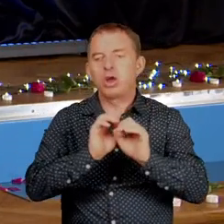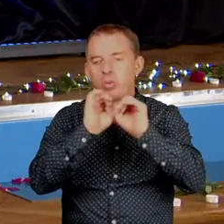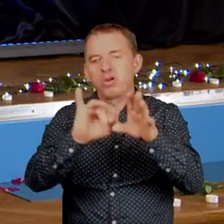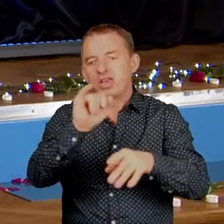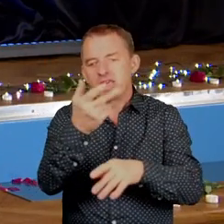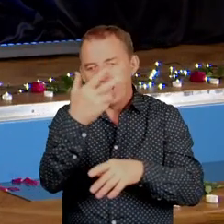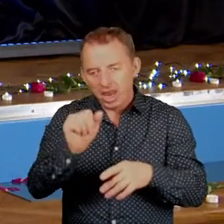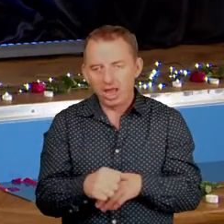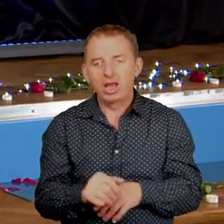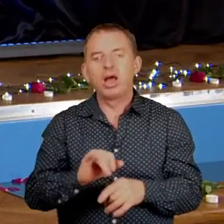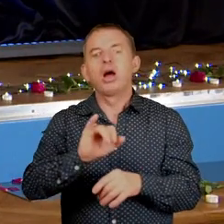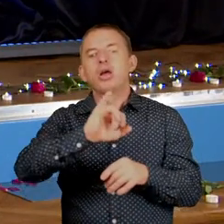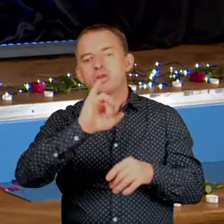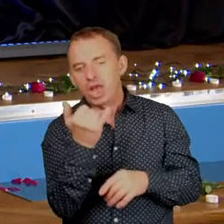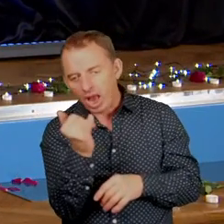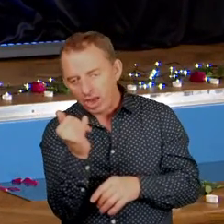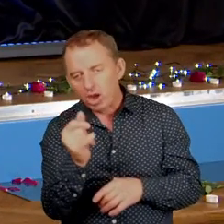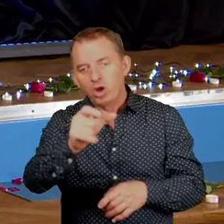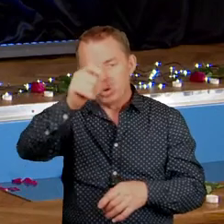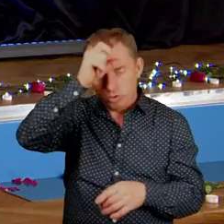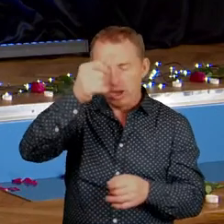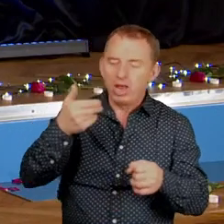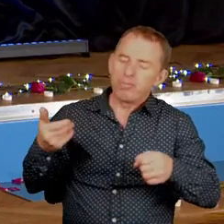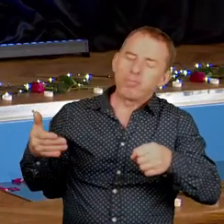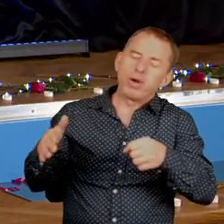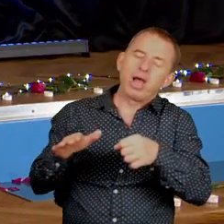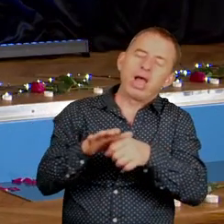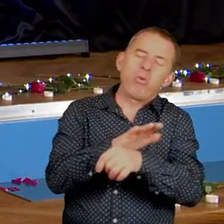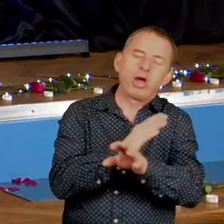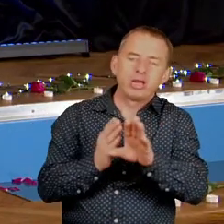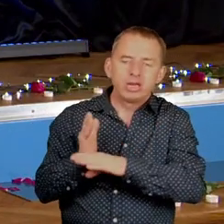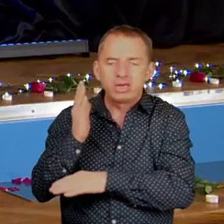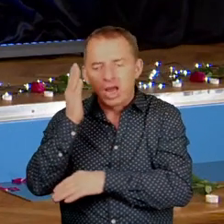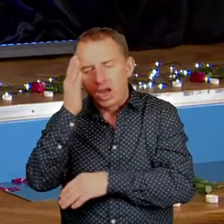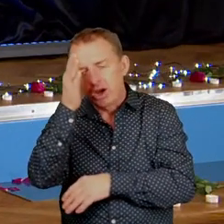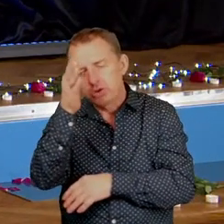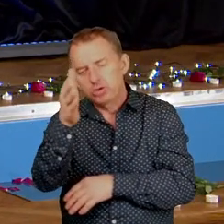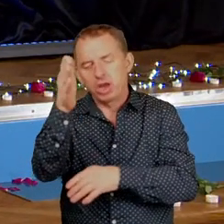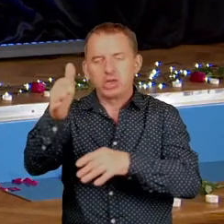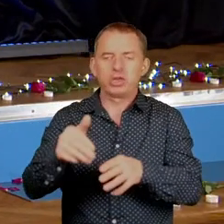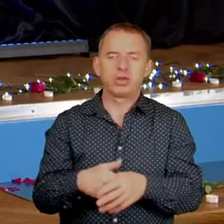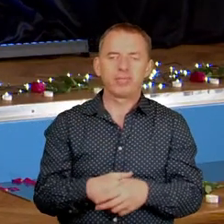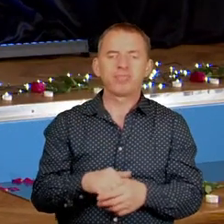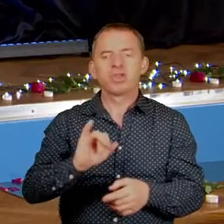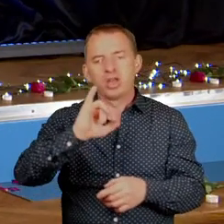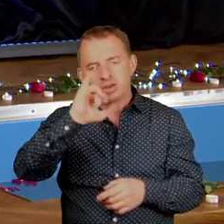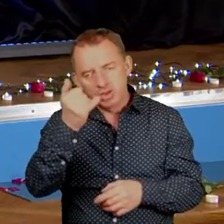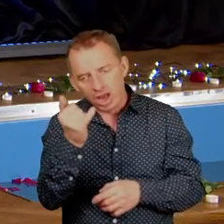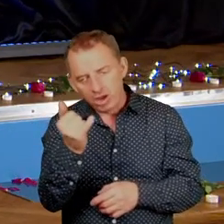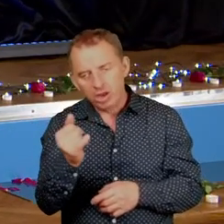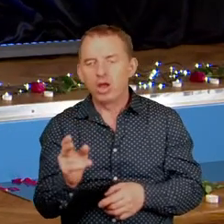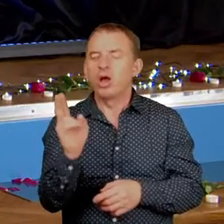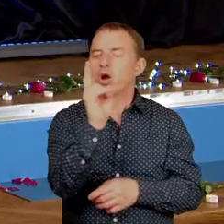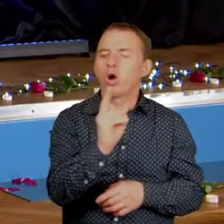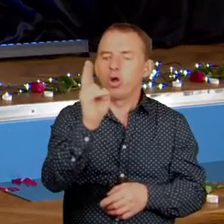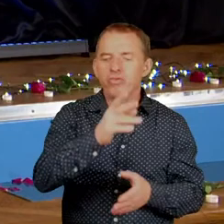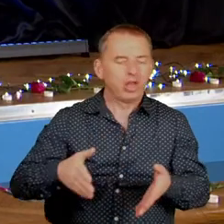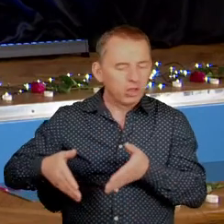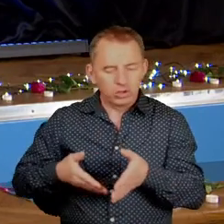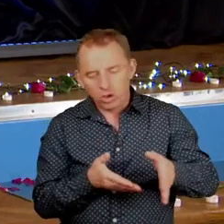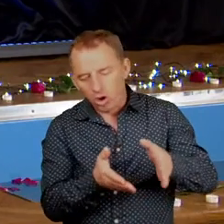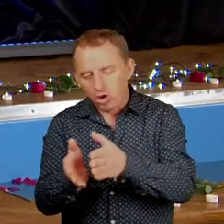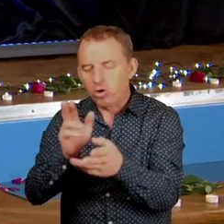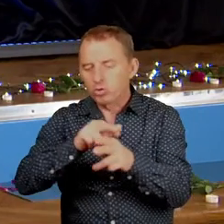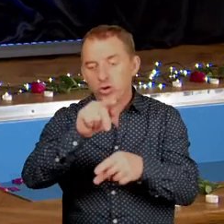Objawienia jako człowiek pełen nadziei. Whatever journey you are in life. Jakąkolwiek drogą przez życie